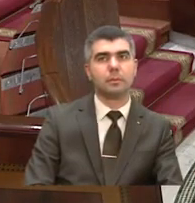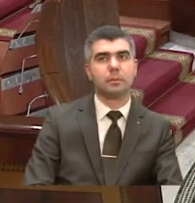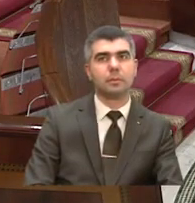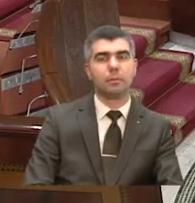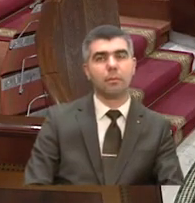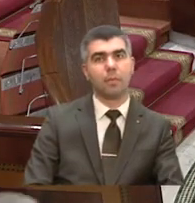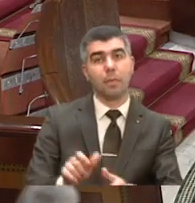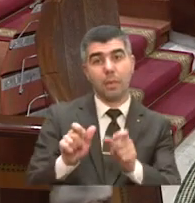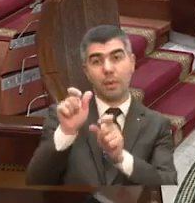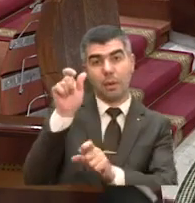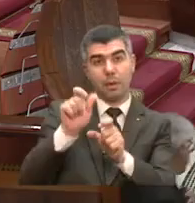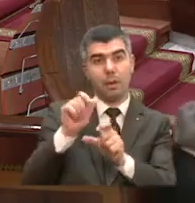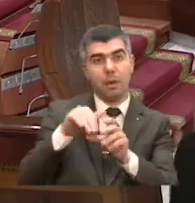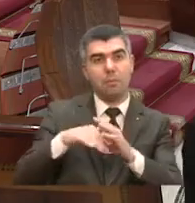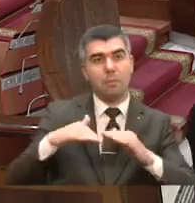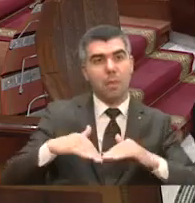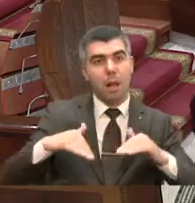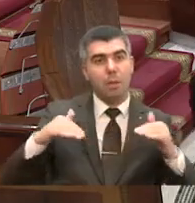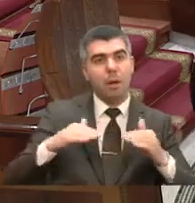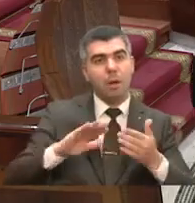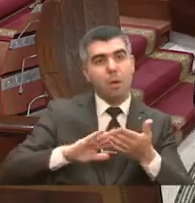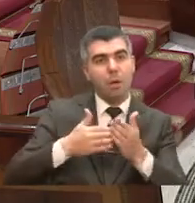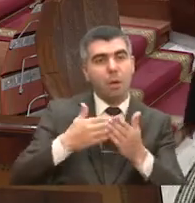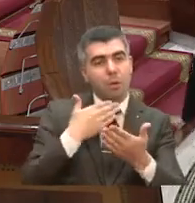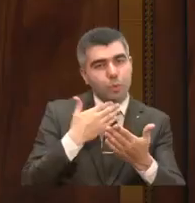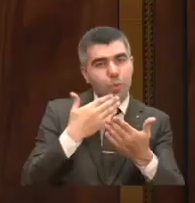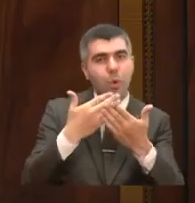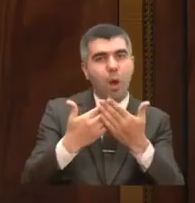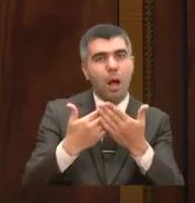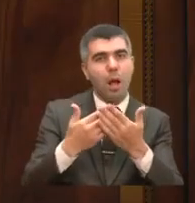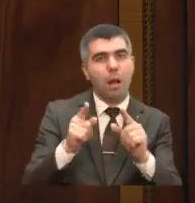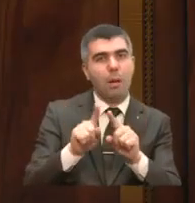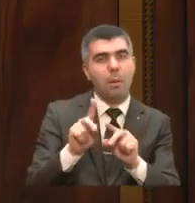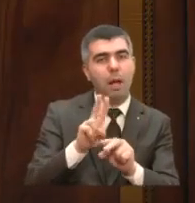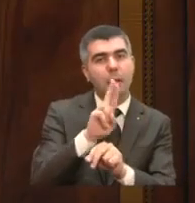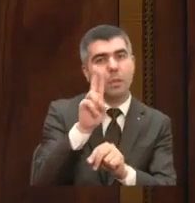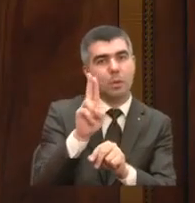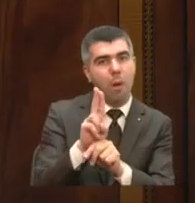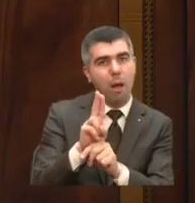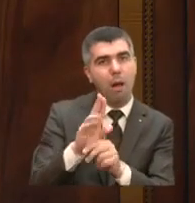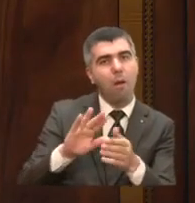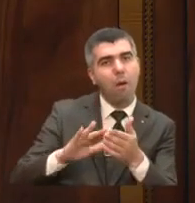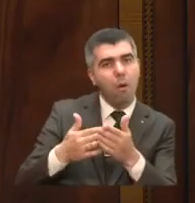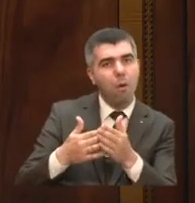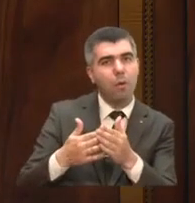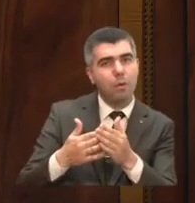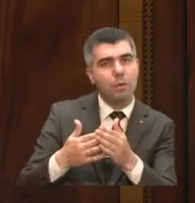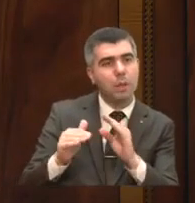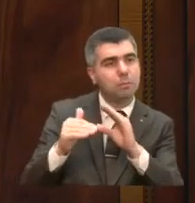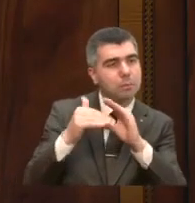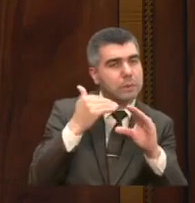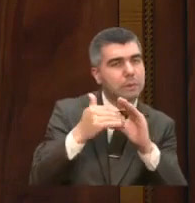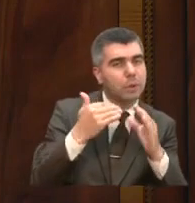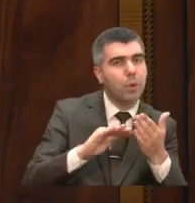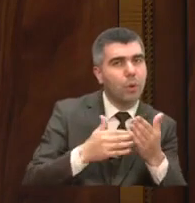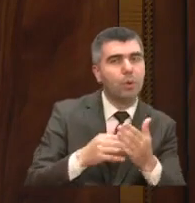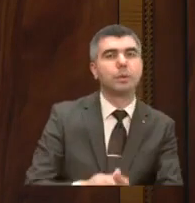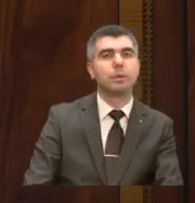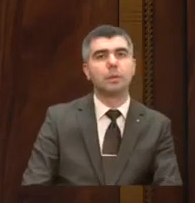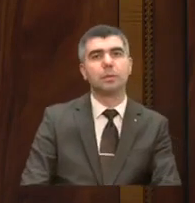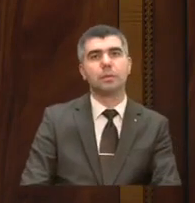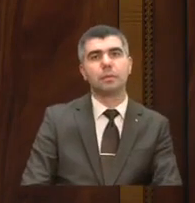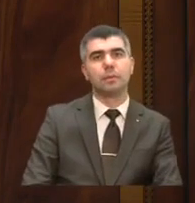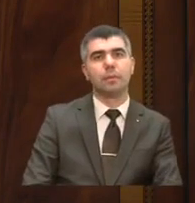السيدات والسادة النواب مشكورين على التعقيبات ديالهم. بطبيعة الحال التعقيبات ديال السيدات والسادة النواب انصرفت